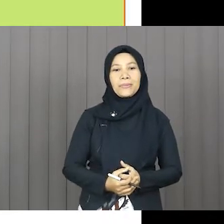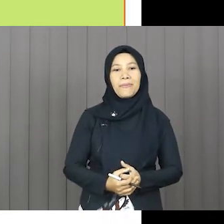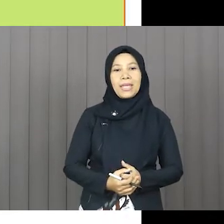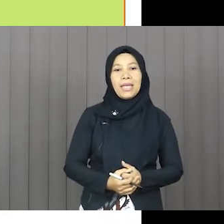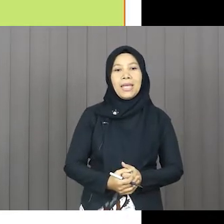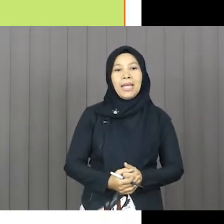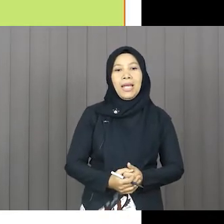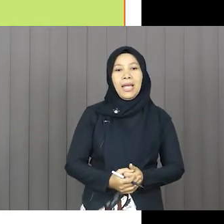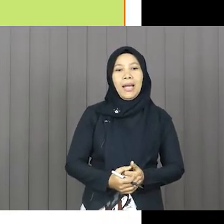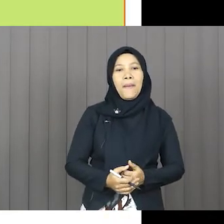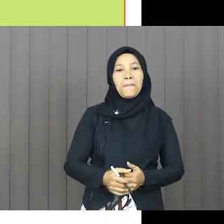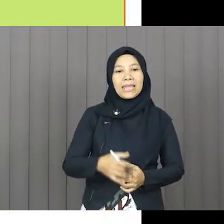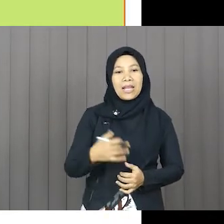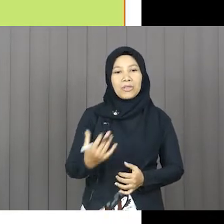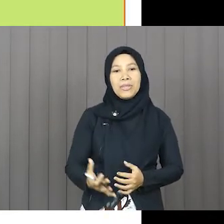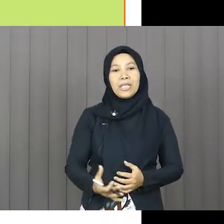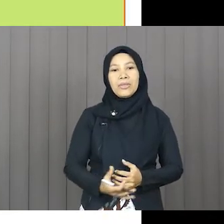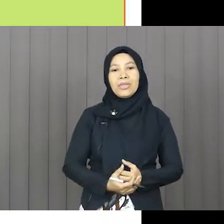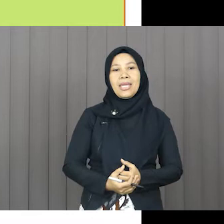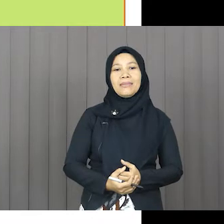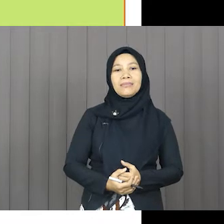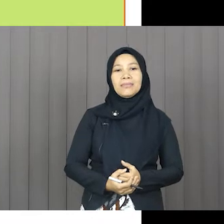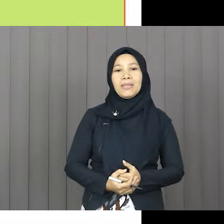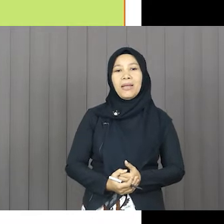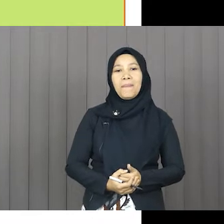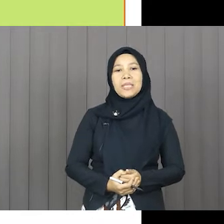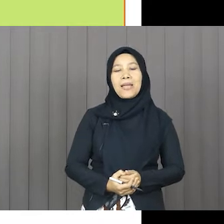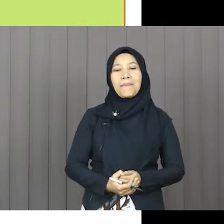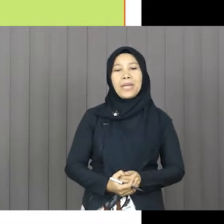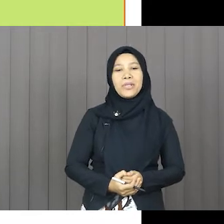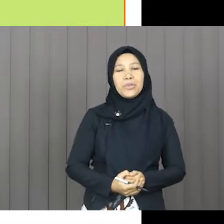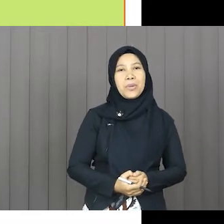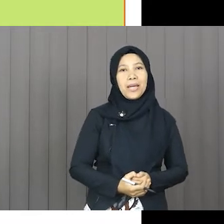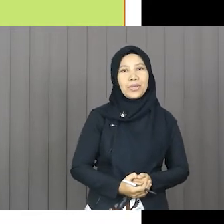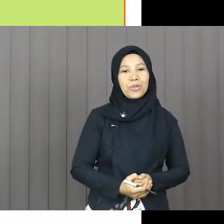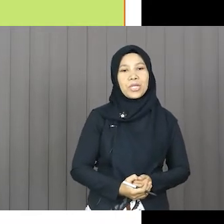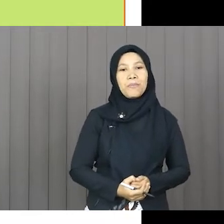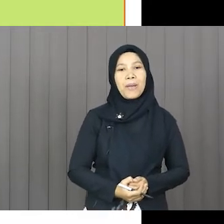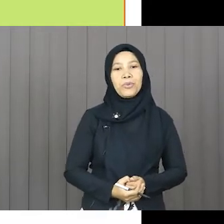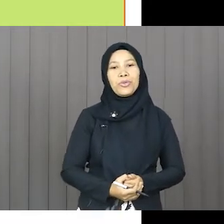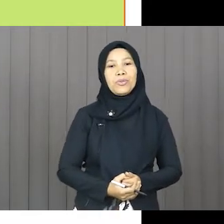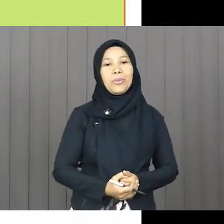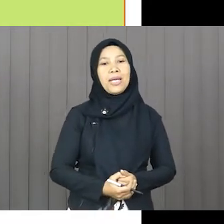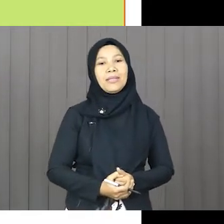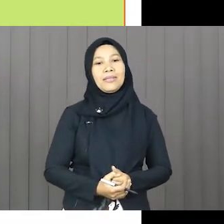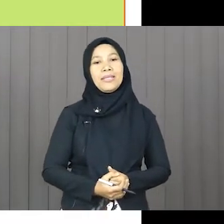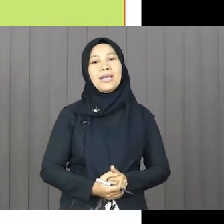89.599 juta US dollar. 4 tahun berikutnya mencapai